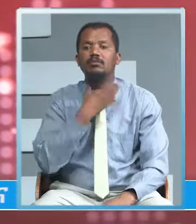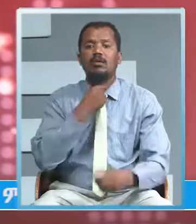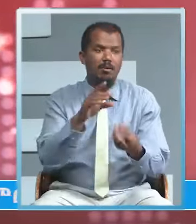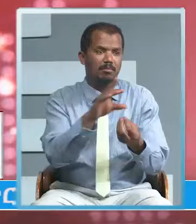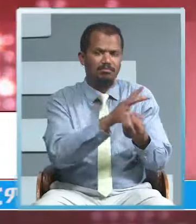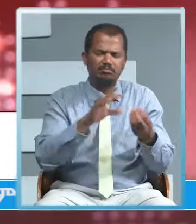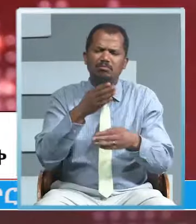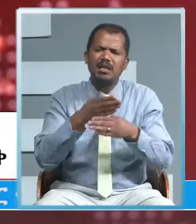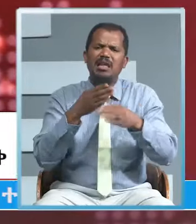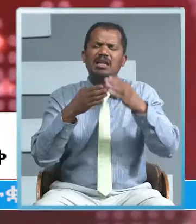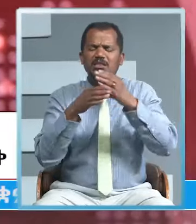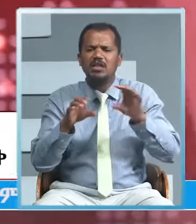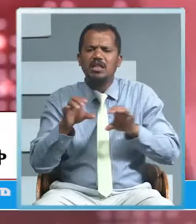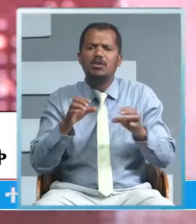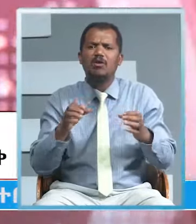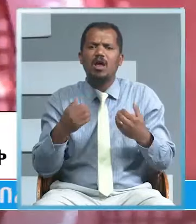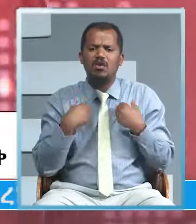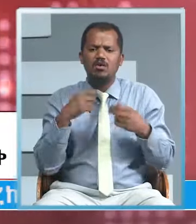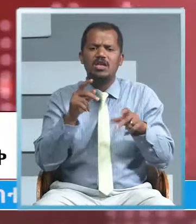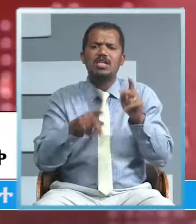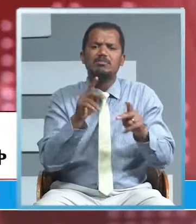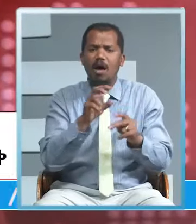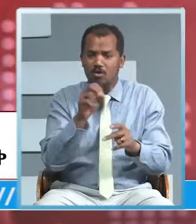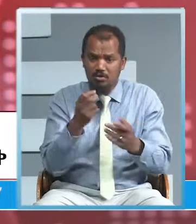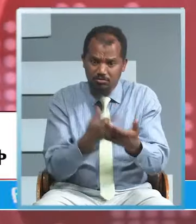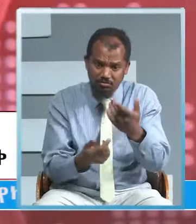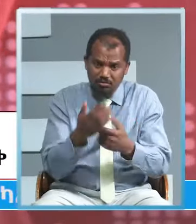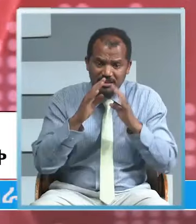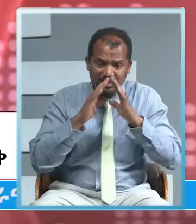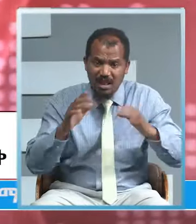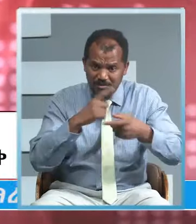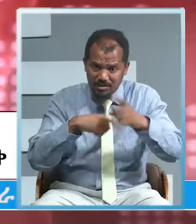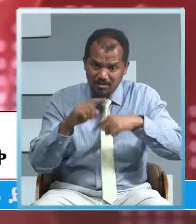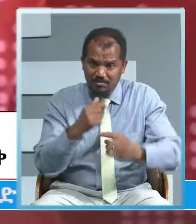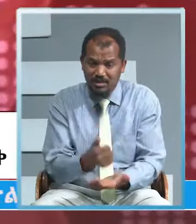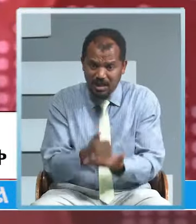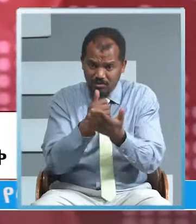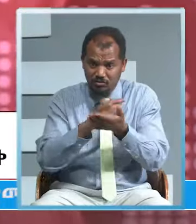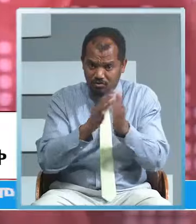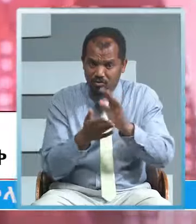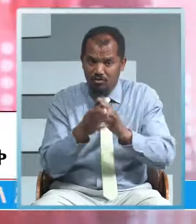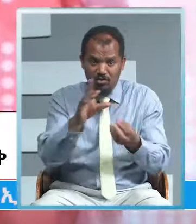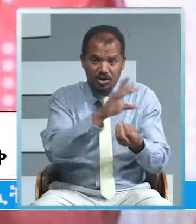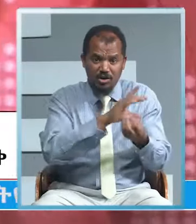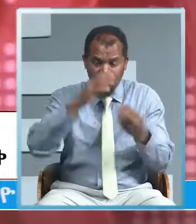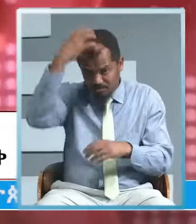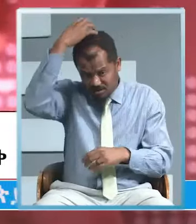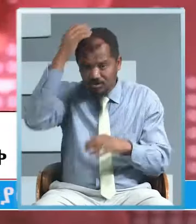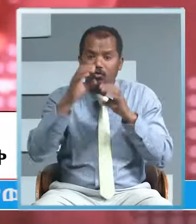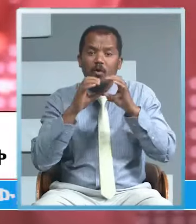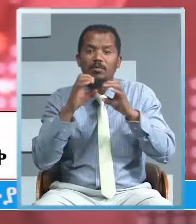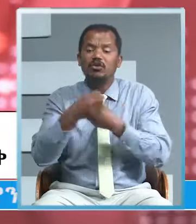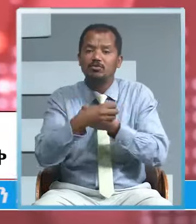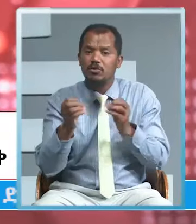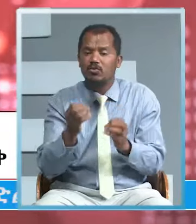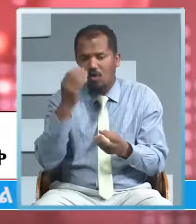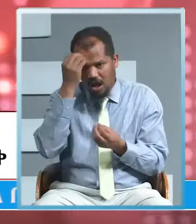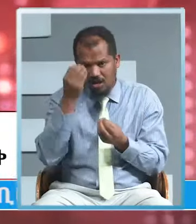በአማራ ክልል በየደረጃው የተካሄዱ ህዝባዊ ውይይቶች ሰላምን ለማጽናት እያገዙ መሆኑን የክልሉ መንግስት ኮሚኒኬሽን ቢሮ